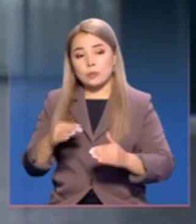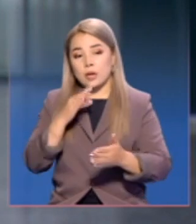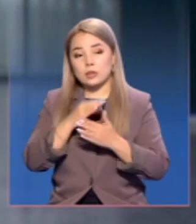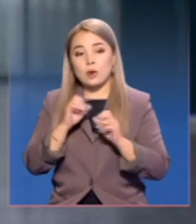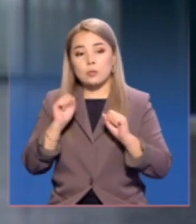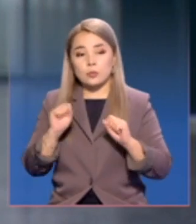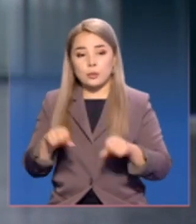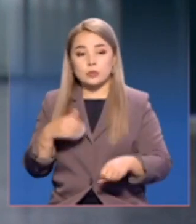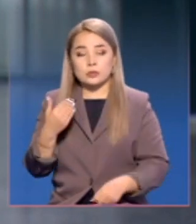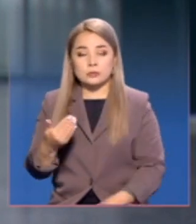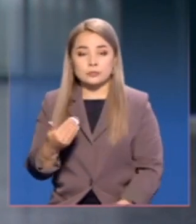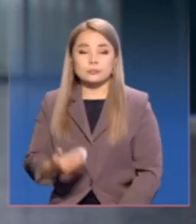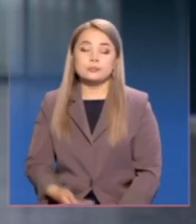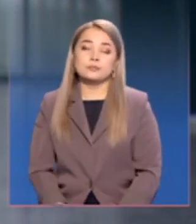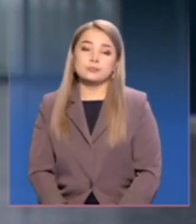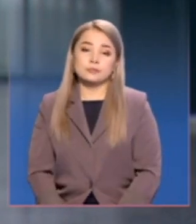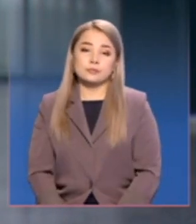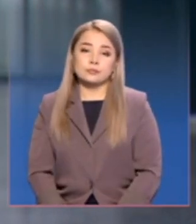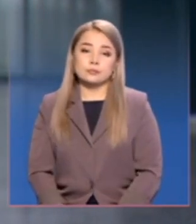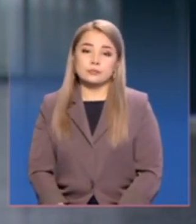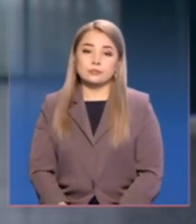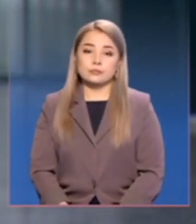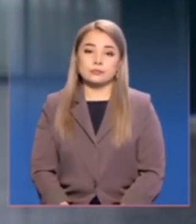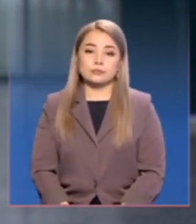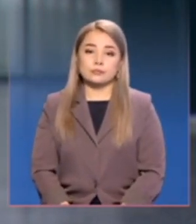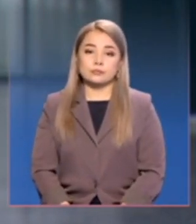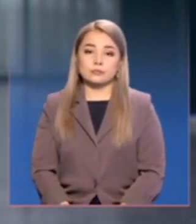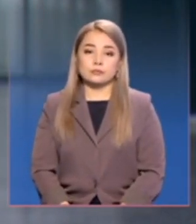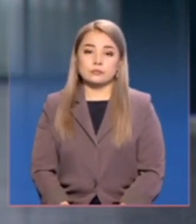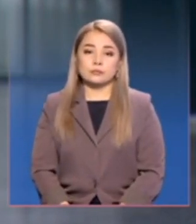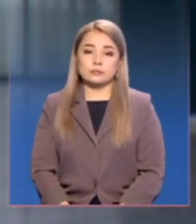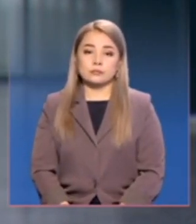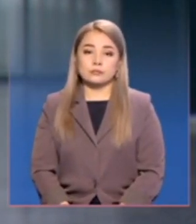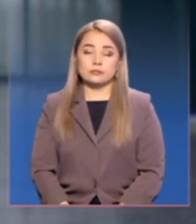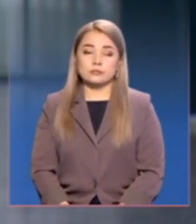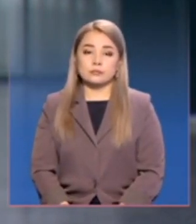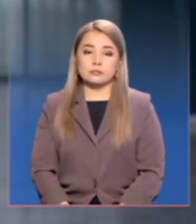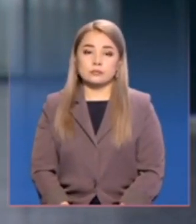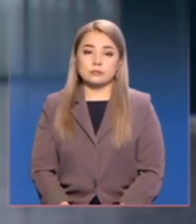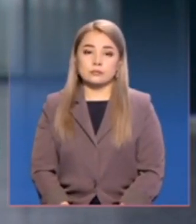әбден мүмкін. Оңғар Алпысбайұлы, Дәулетбек Әбдірахманов, Аршын Ахмет, Апта.